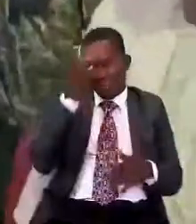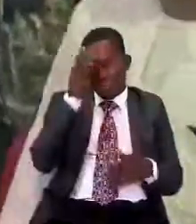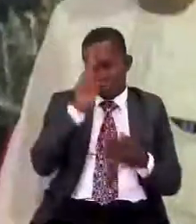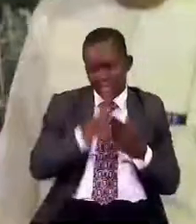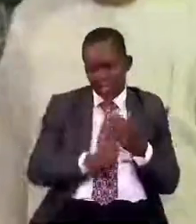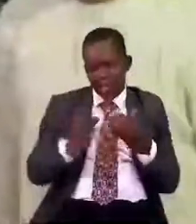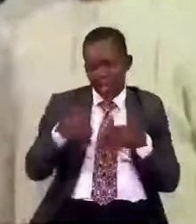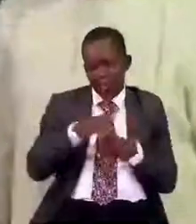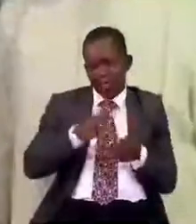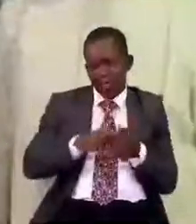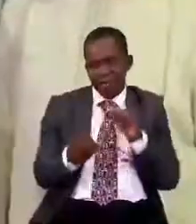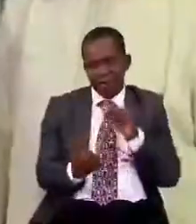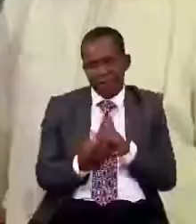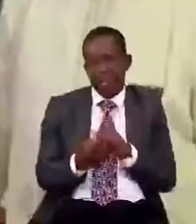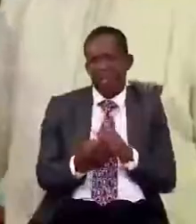jour.